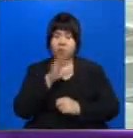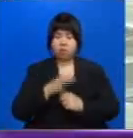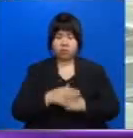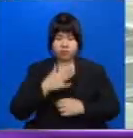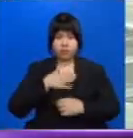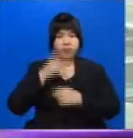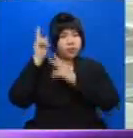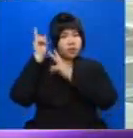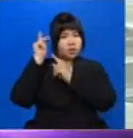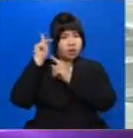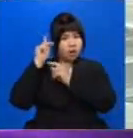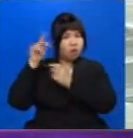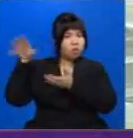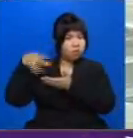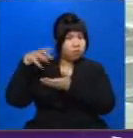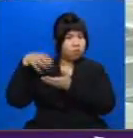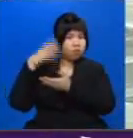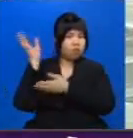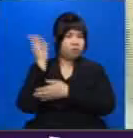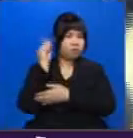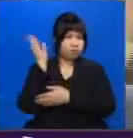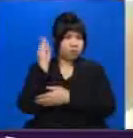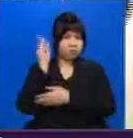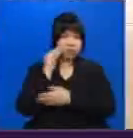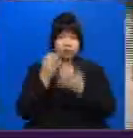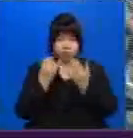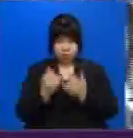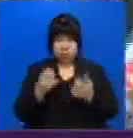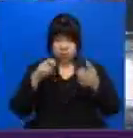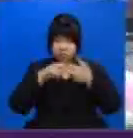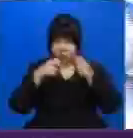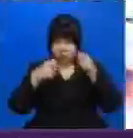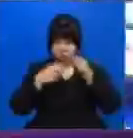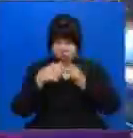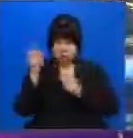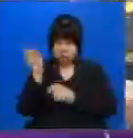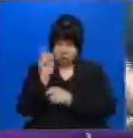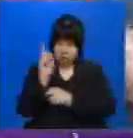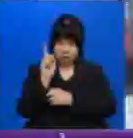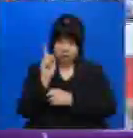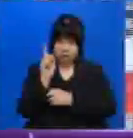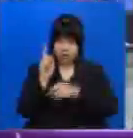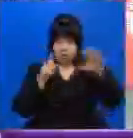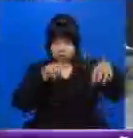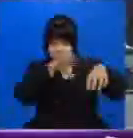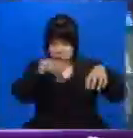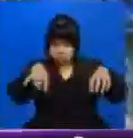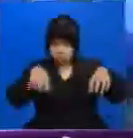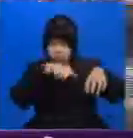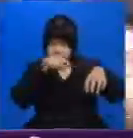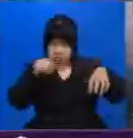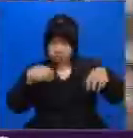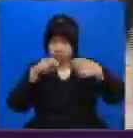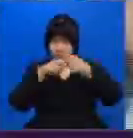ข่าวติดตามข่าวตลอดเวลาเพื่อที่จะได้ทราบว่าตอนนี้มีเหตุการณ์ไม่ดีอยู่แถวๆไหนบ้าง